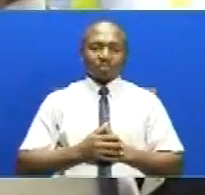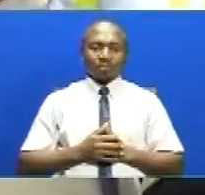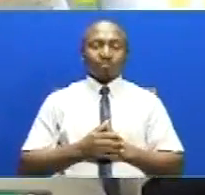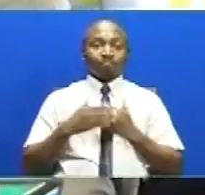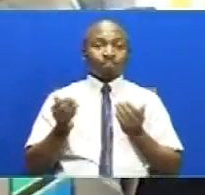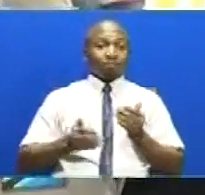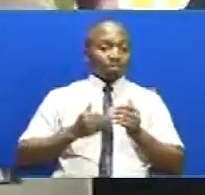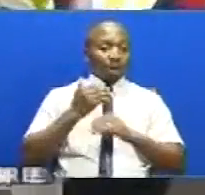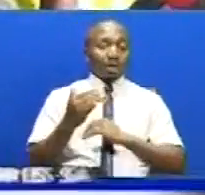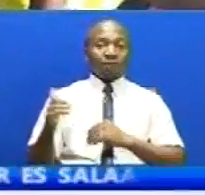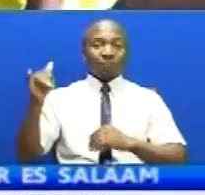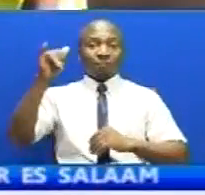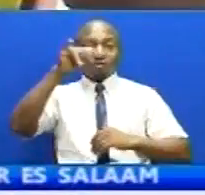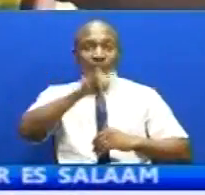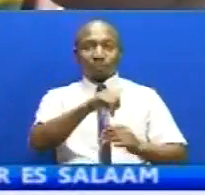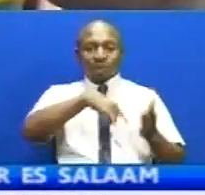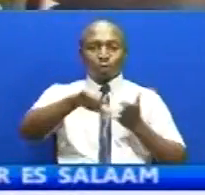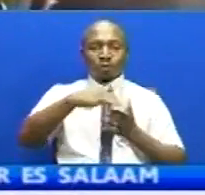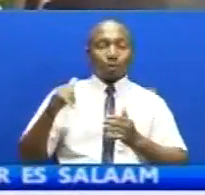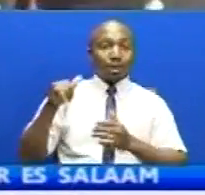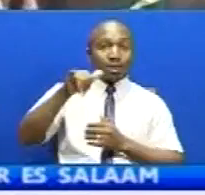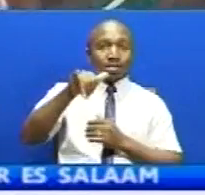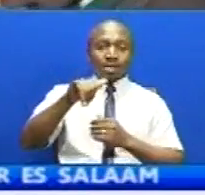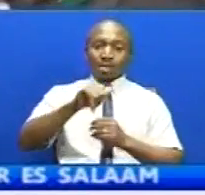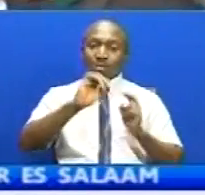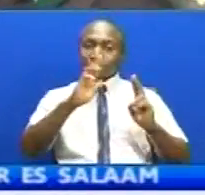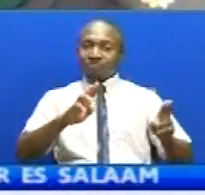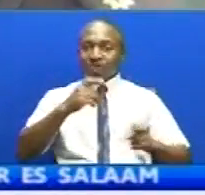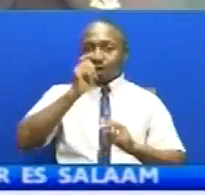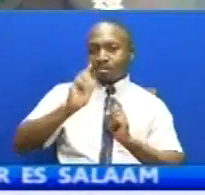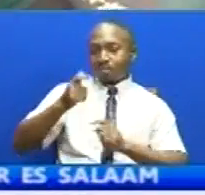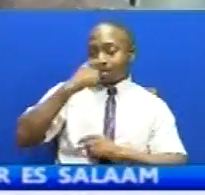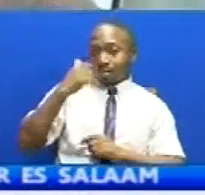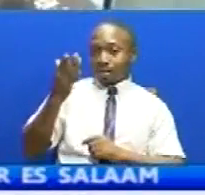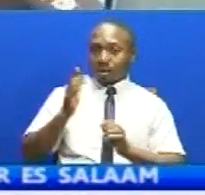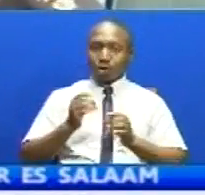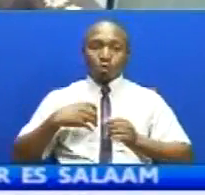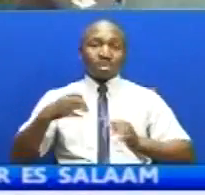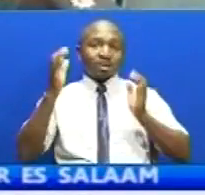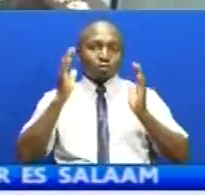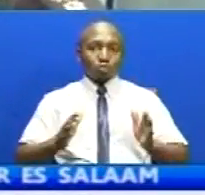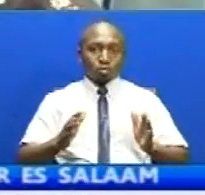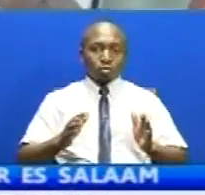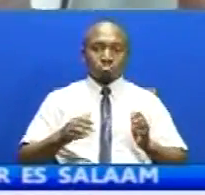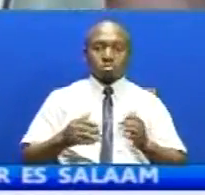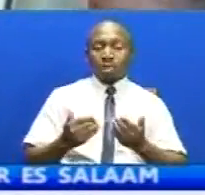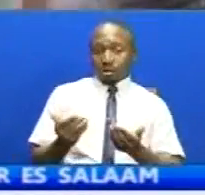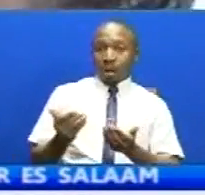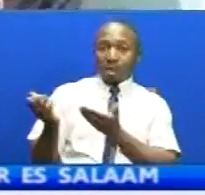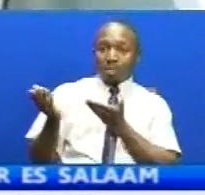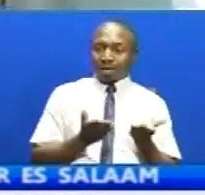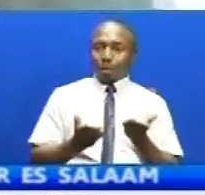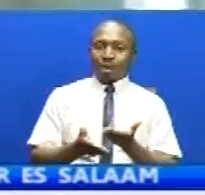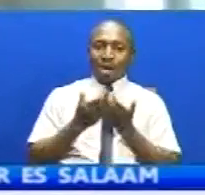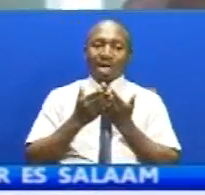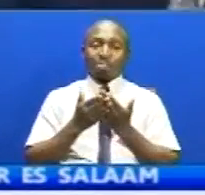Baada ya kuwasili katika uwanja wa ndege wa kimataifa wa Julius Nyerere, Waziri Mkuu amepokelewa na Naibu Spika wa Bunge Dr.